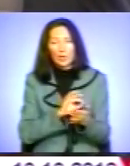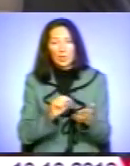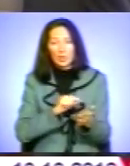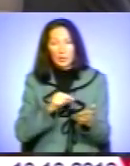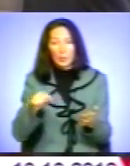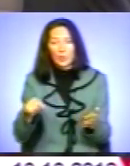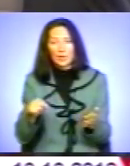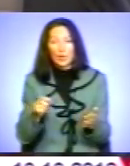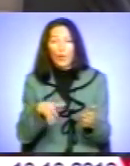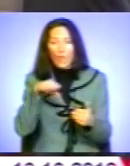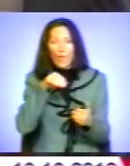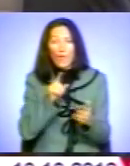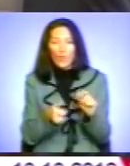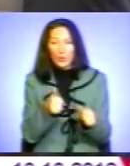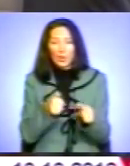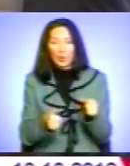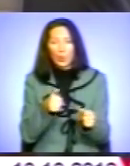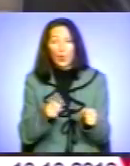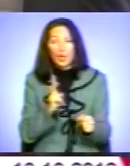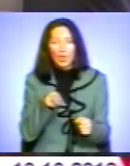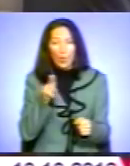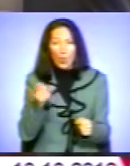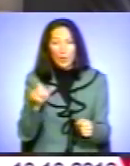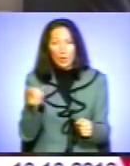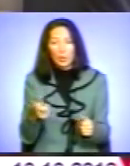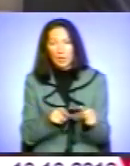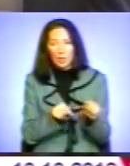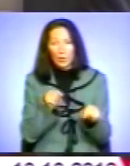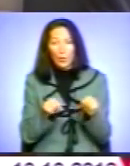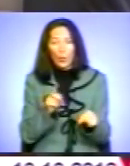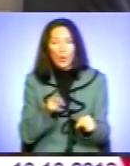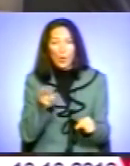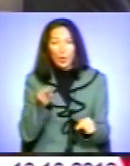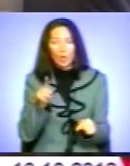коли реєструвалися в Пенсійному фонді. Вона вводить той код, тоді система